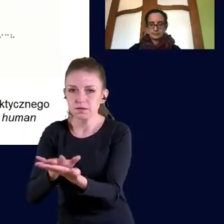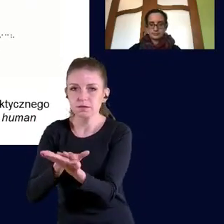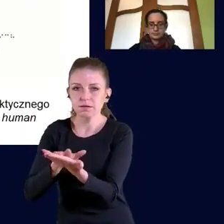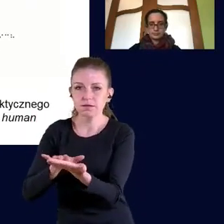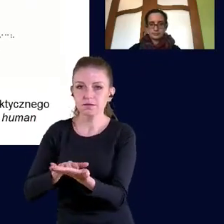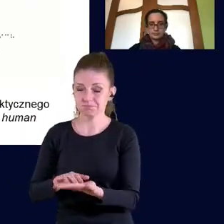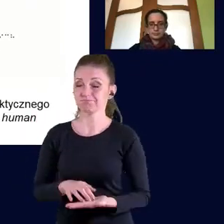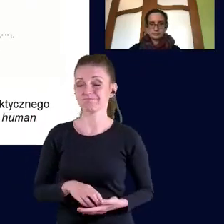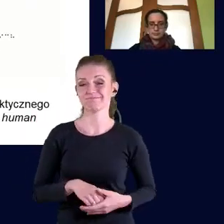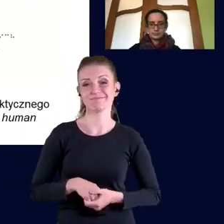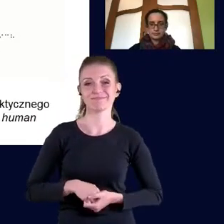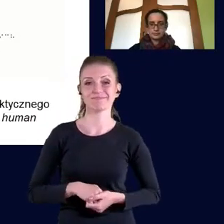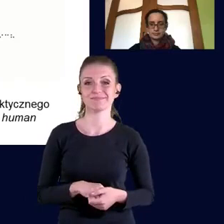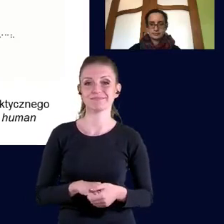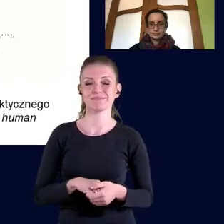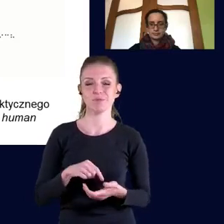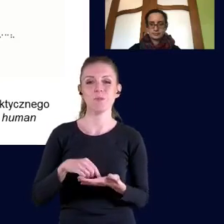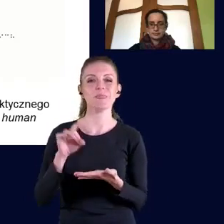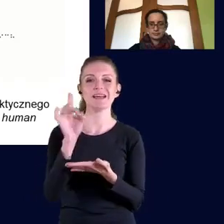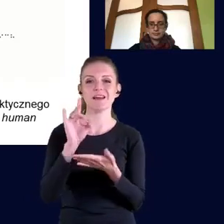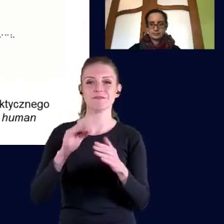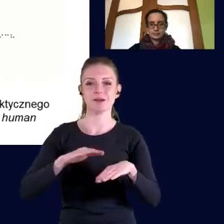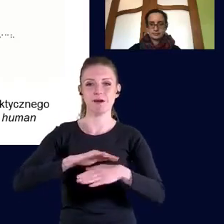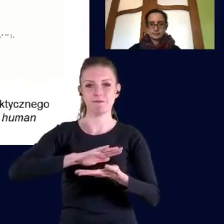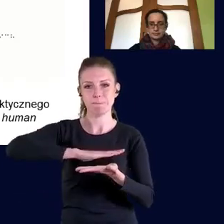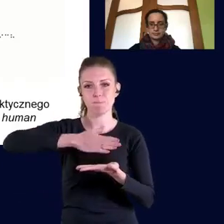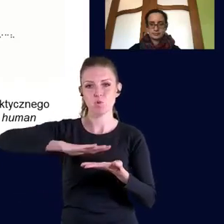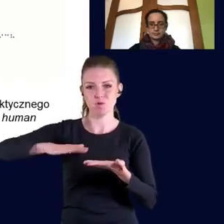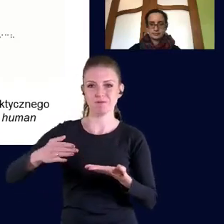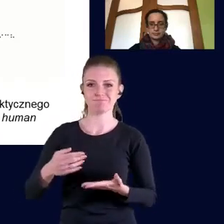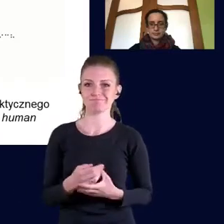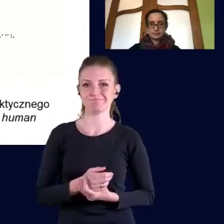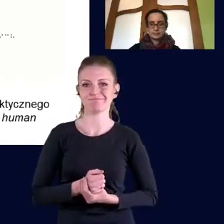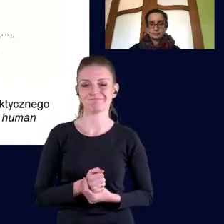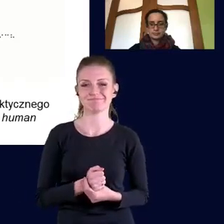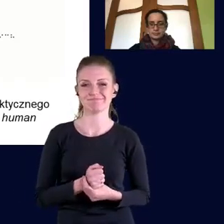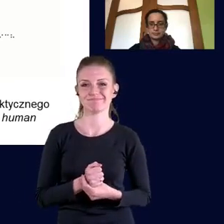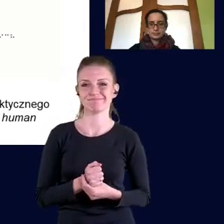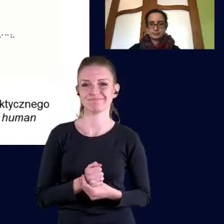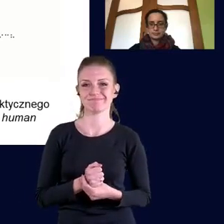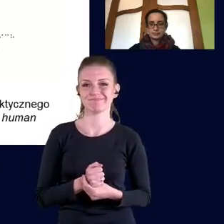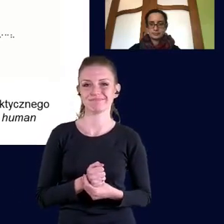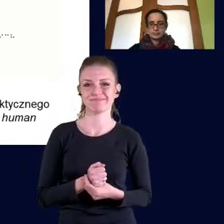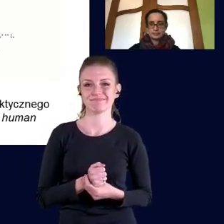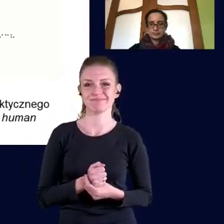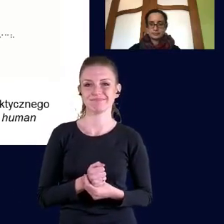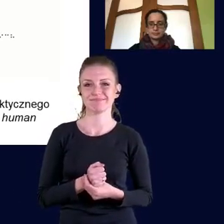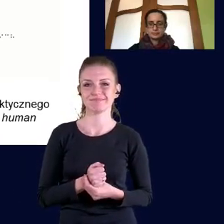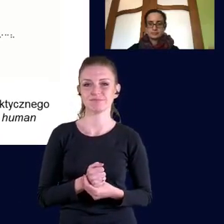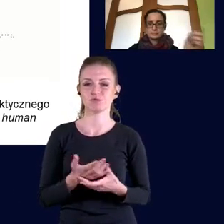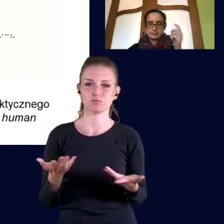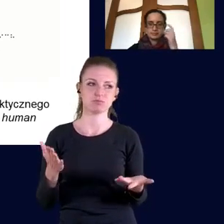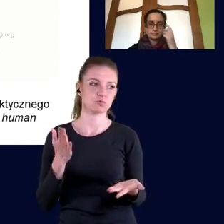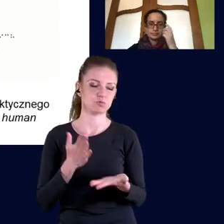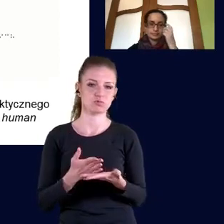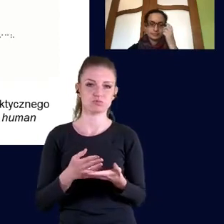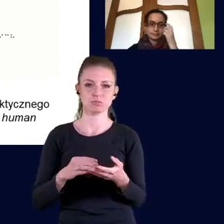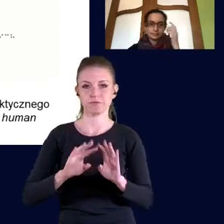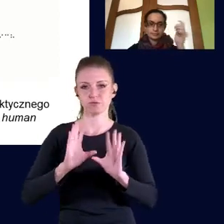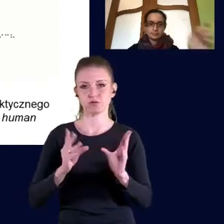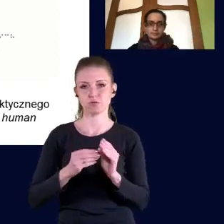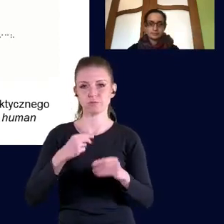tutaj temat grafiki zwykłej jest możliwe wyczerpany przynajmniej